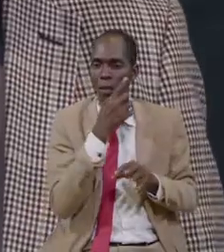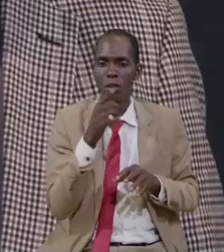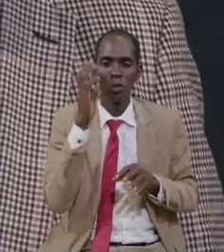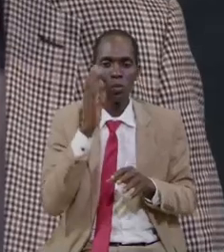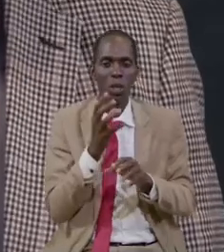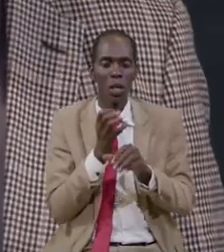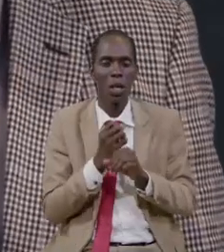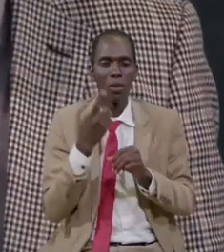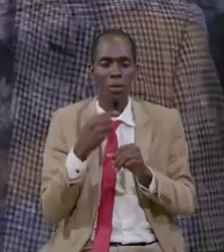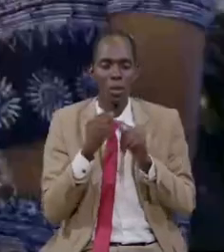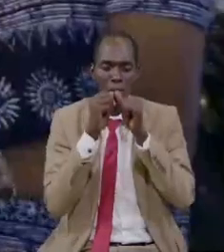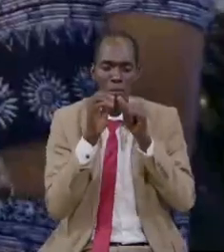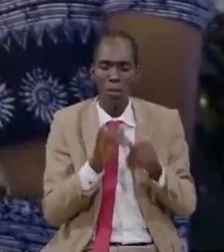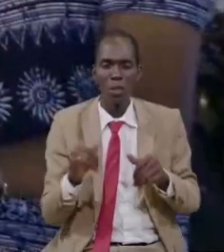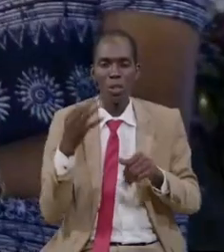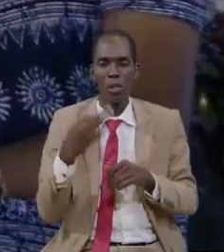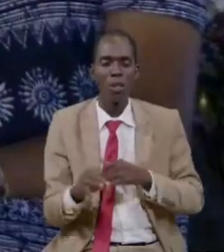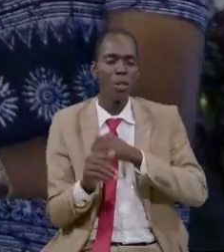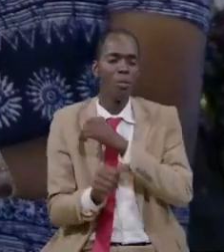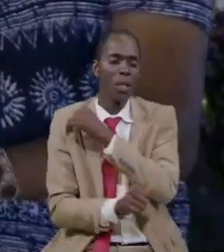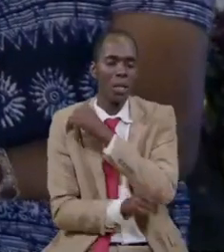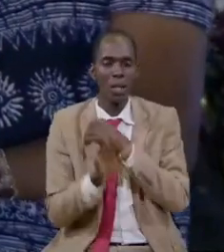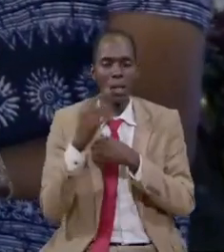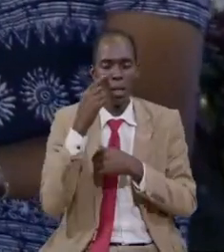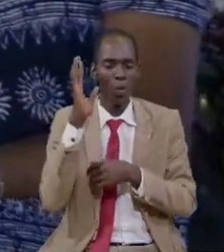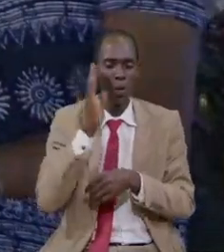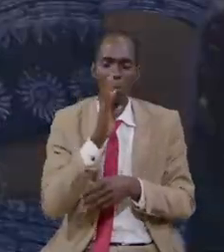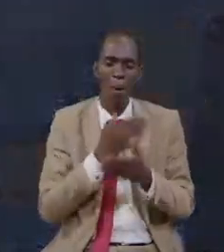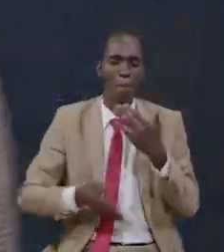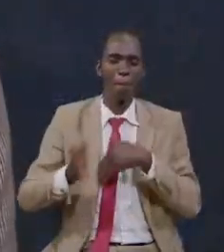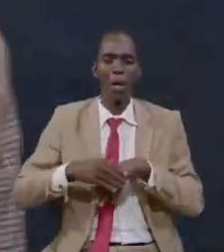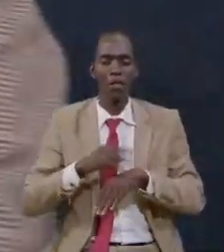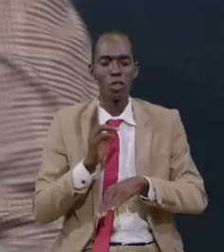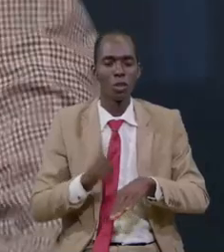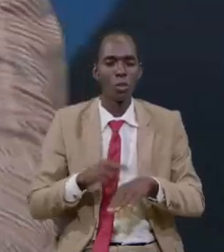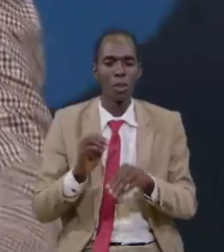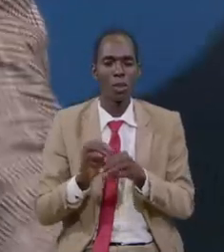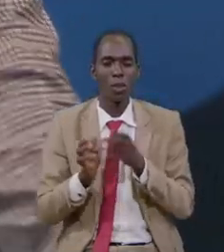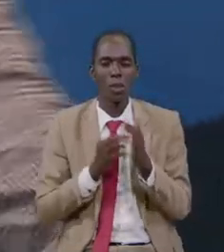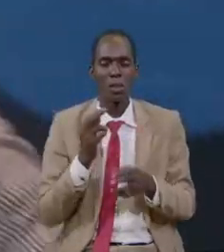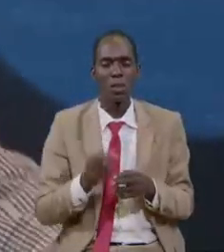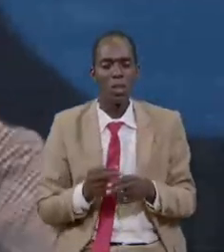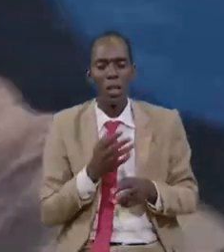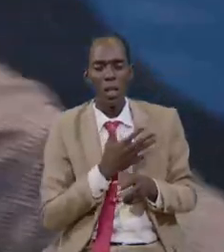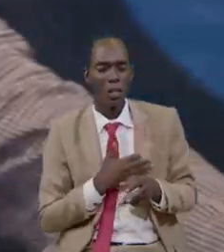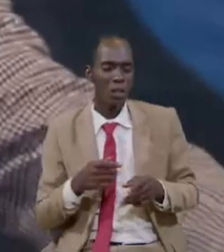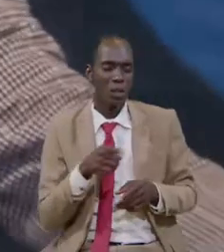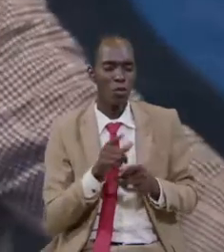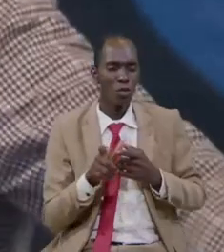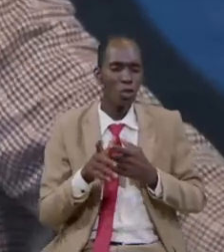d'Abraham. Tes yeux seront clairs. Il a couru. Il a couru pour